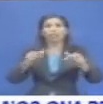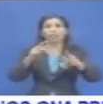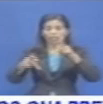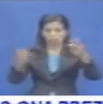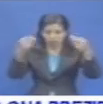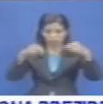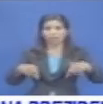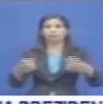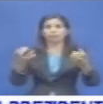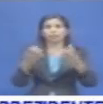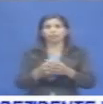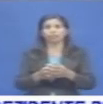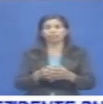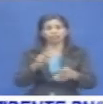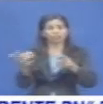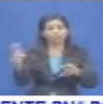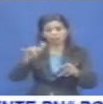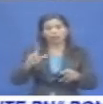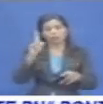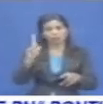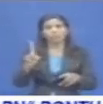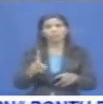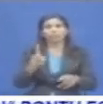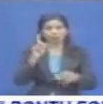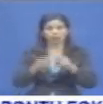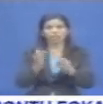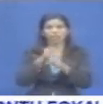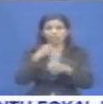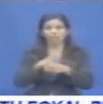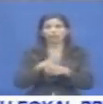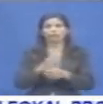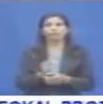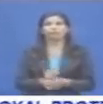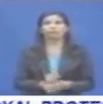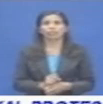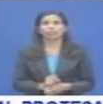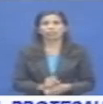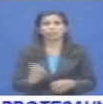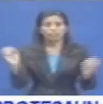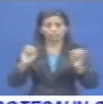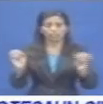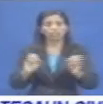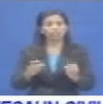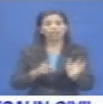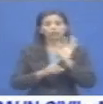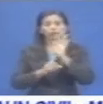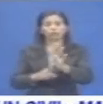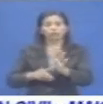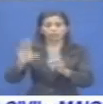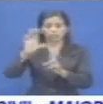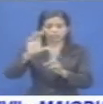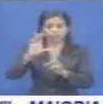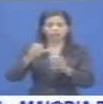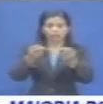antam sira mesak labele halo bedida persija iha muslina corona saun antam sira laya fohatene bali tur lokal mai be atur